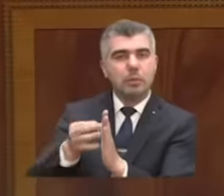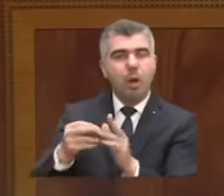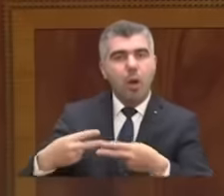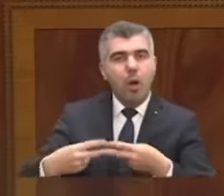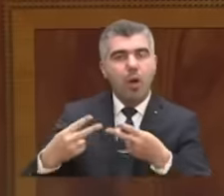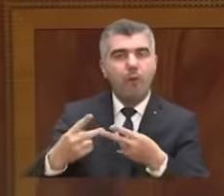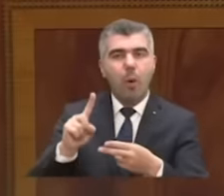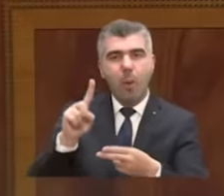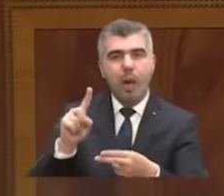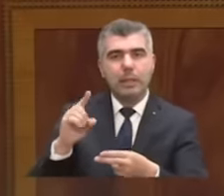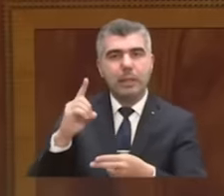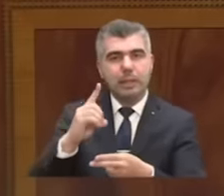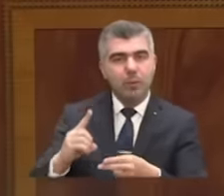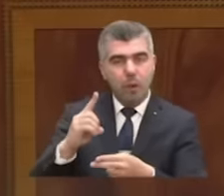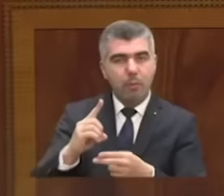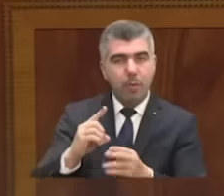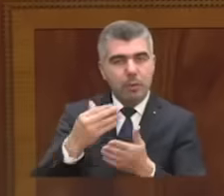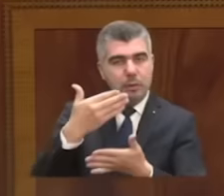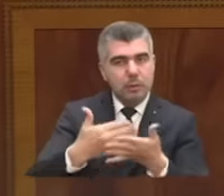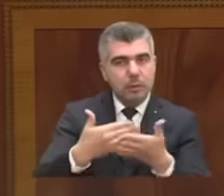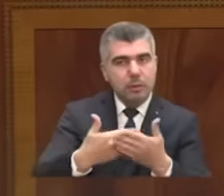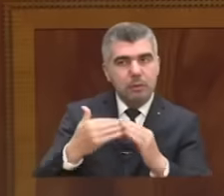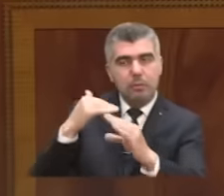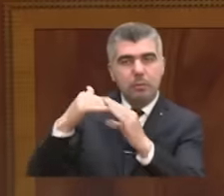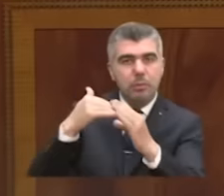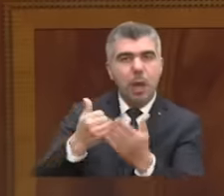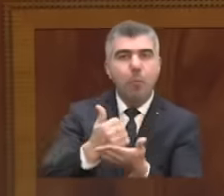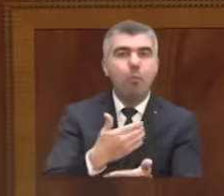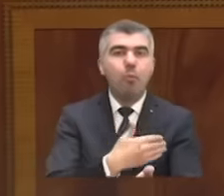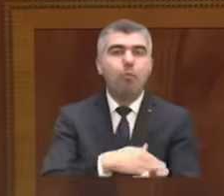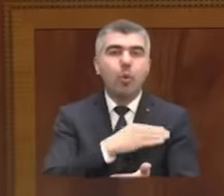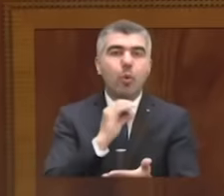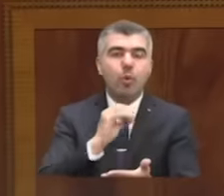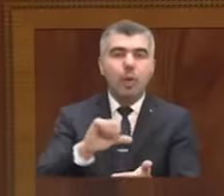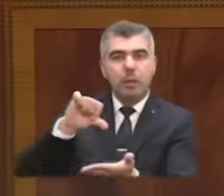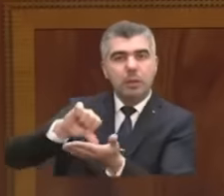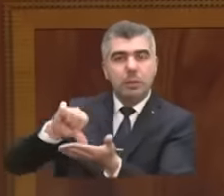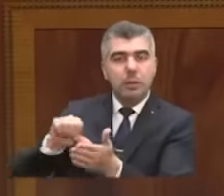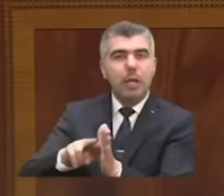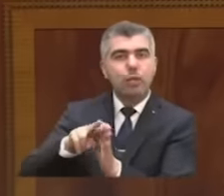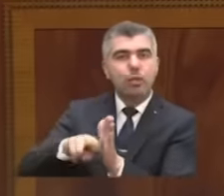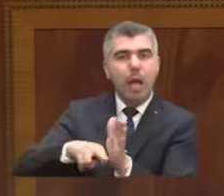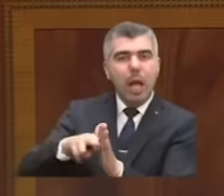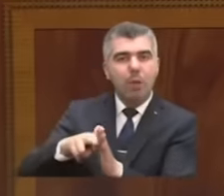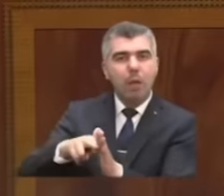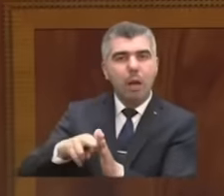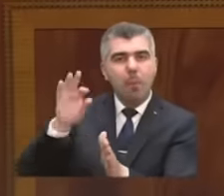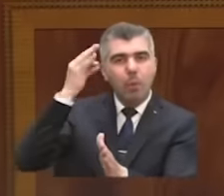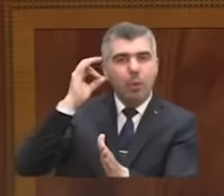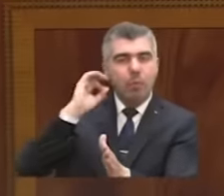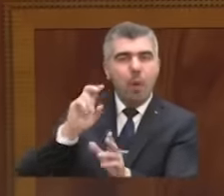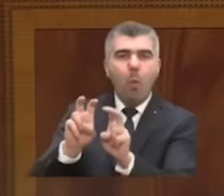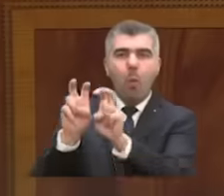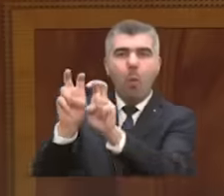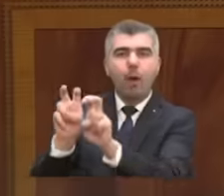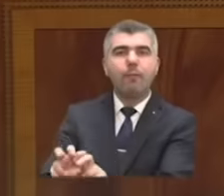بالنظام الأساسي، حيث أصدرت الوزارة في فاتح دجنبر الجاري مذكرة تتضمن توجيهات لازمة للمسؤولين المركزيين